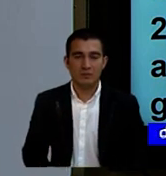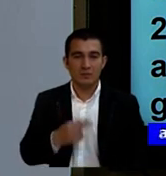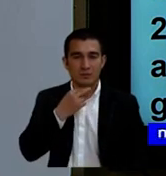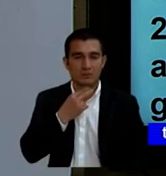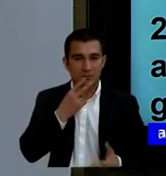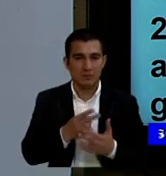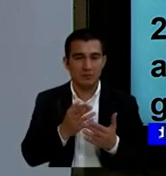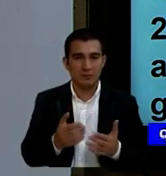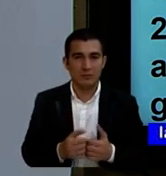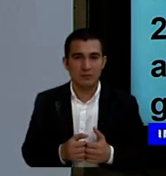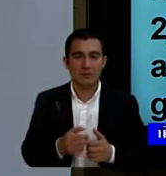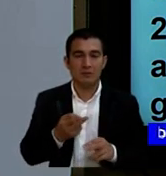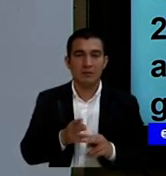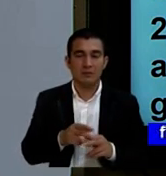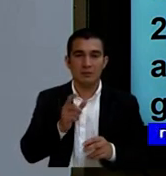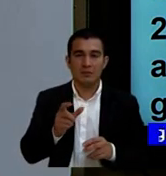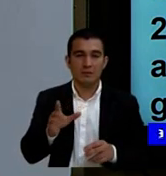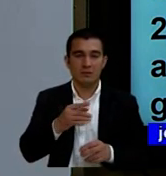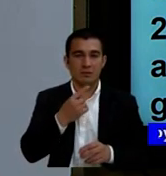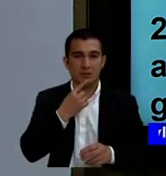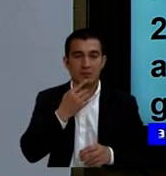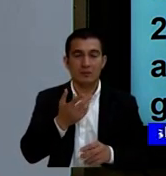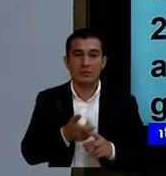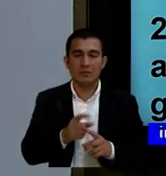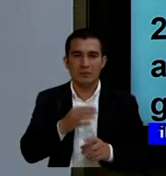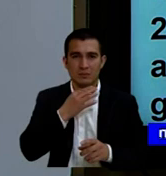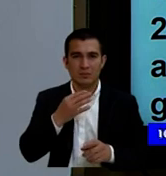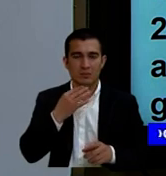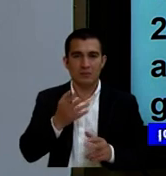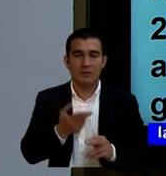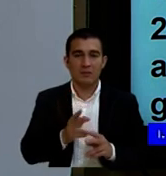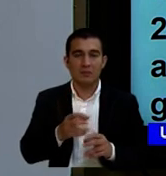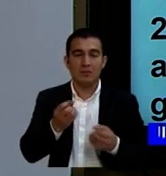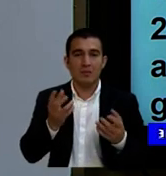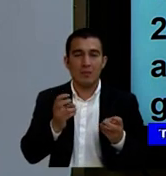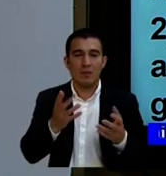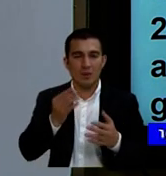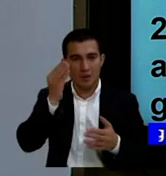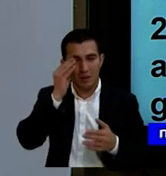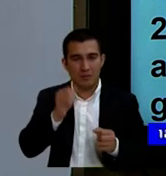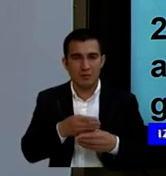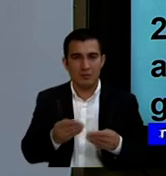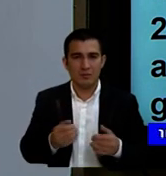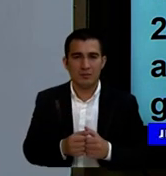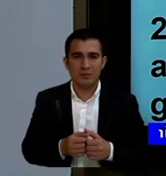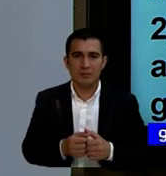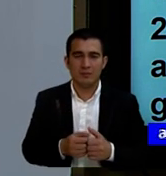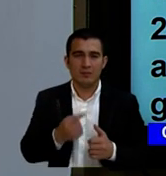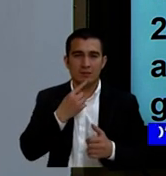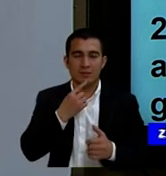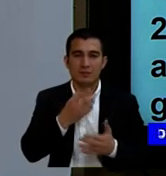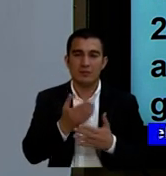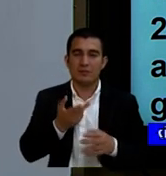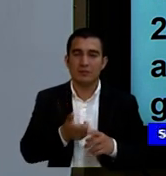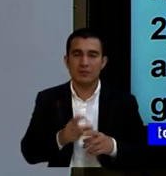qilinga, tilimizda nutq madaniyati degan so'zni ko'p ishlatamiz. U qanday ma'nolarda qo'llanar ekan? Birinchisi, tildan